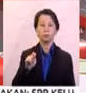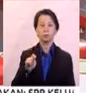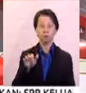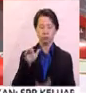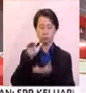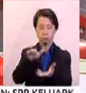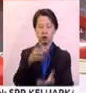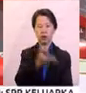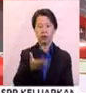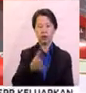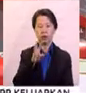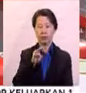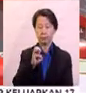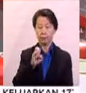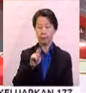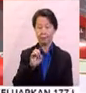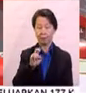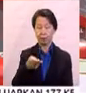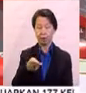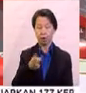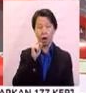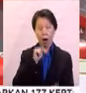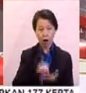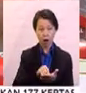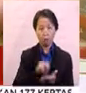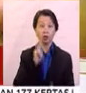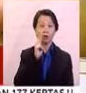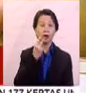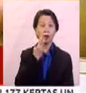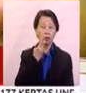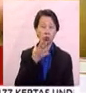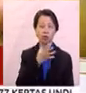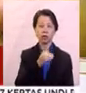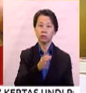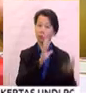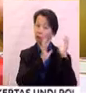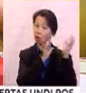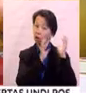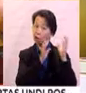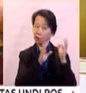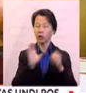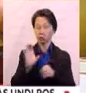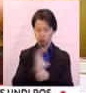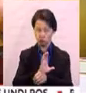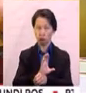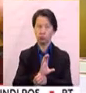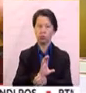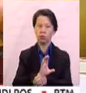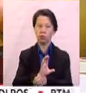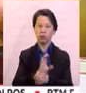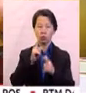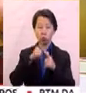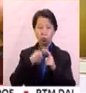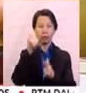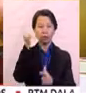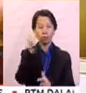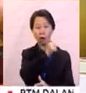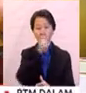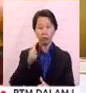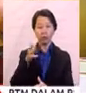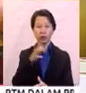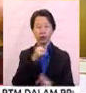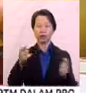Bekalan bahan mentah seperti ayam, sayur, sayuran serta kelapa adalah mencukupi menjelang Ramadan dan